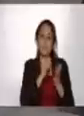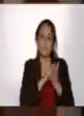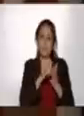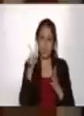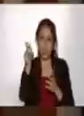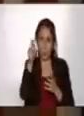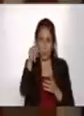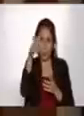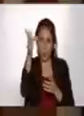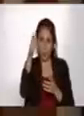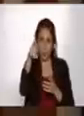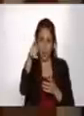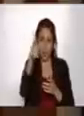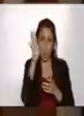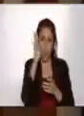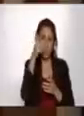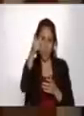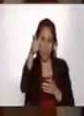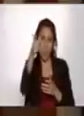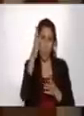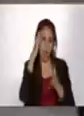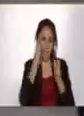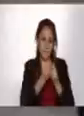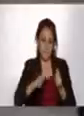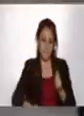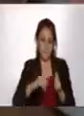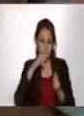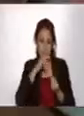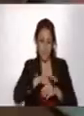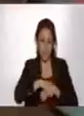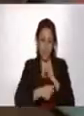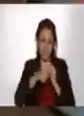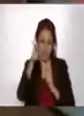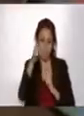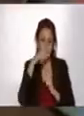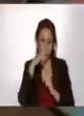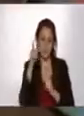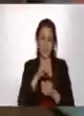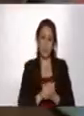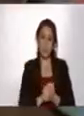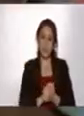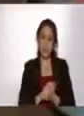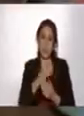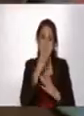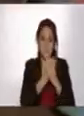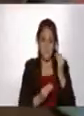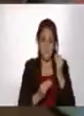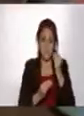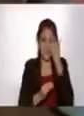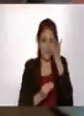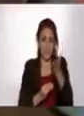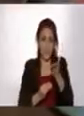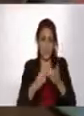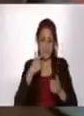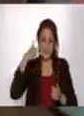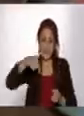أختها، ألعب مع أولاد أختي. هي عندها أولاد؟ عندهم عندها أولاد من دورها. عندهم قد ايه ولادك؟ 3 سنين 3 أطفال، واحدة